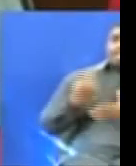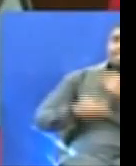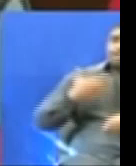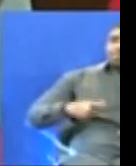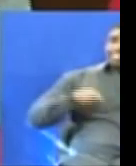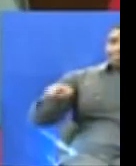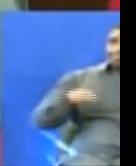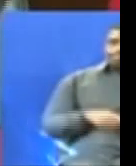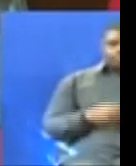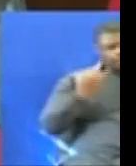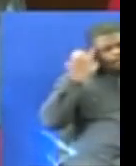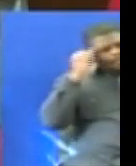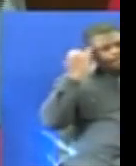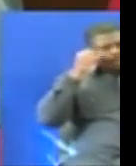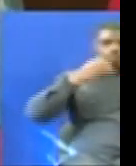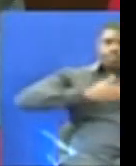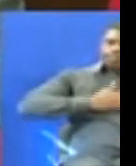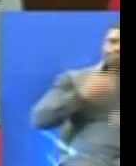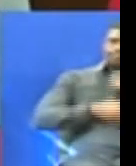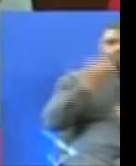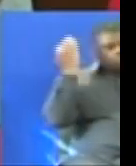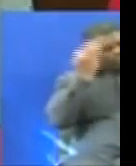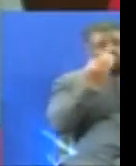Na maoni yangu kwenye hotuba hii,